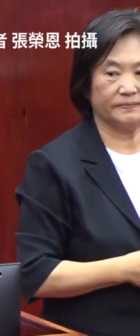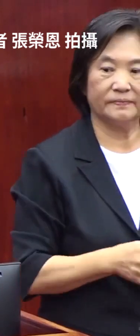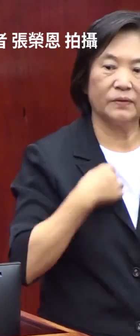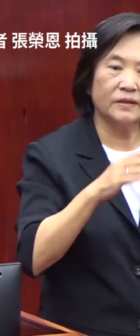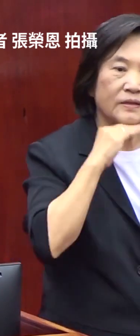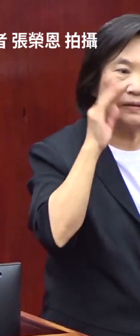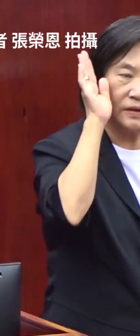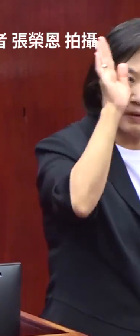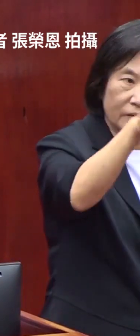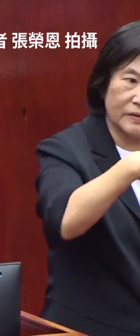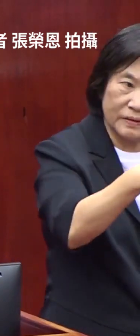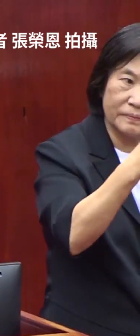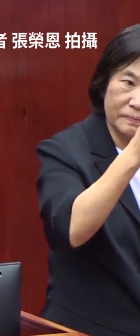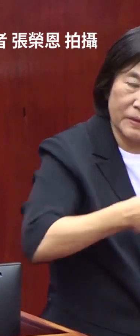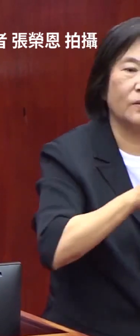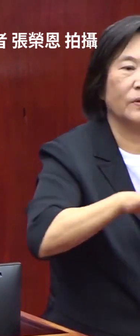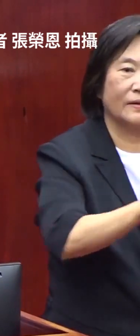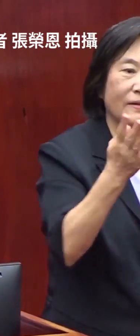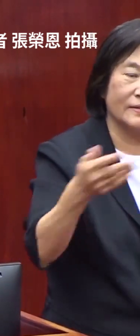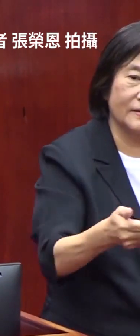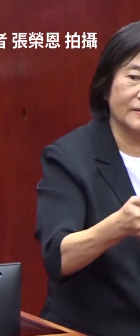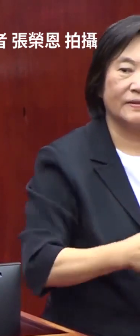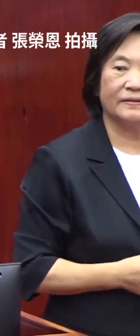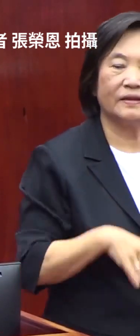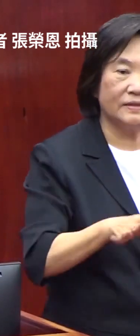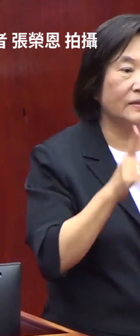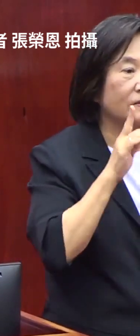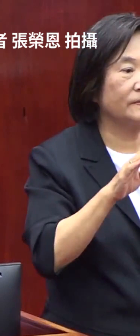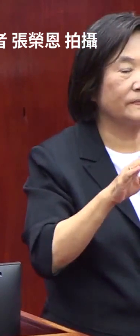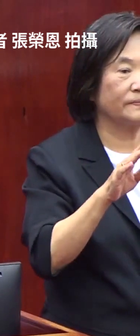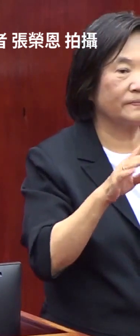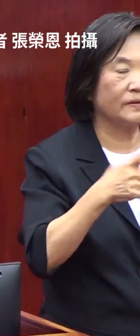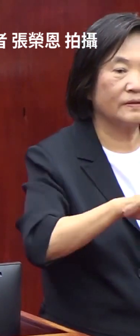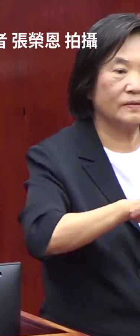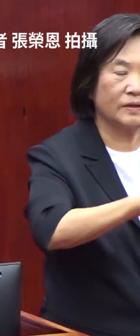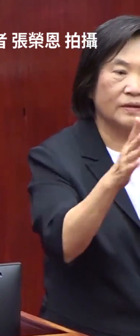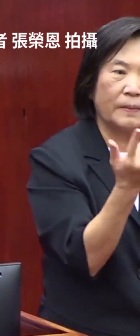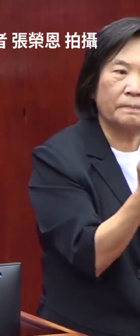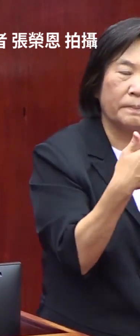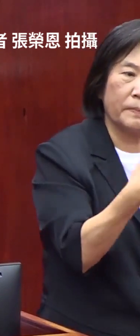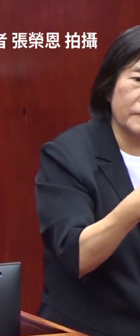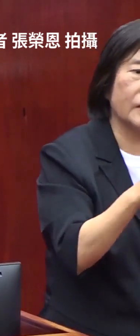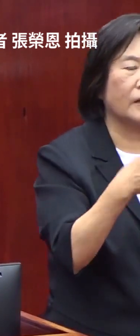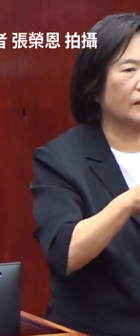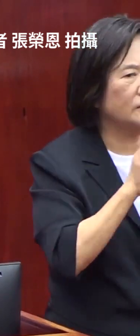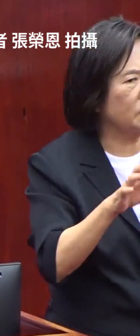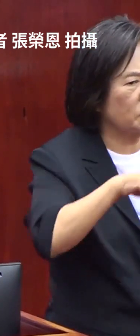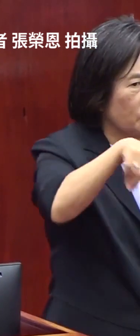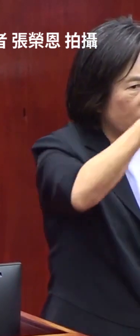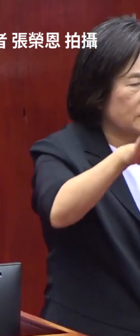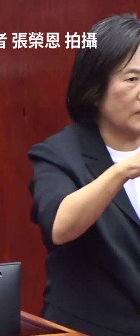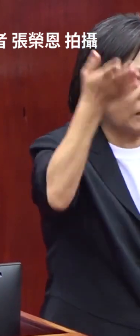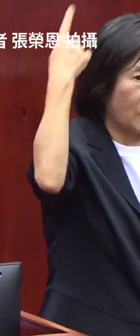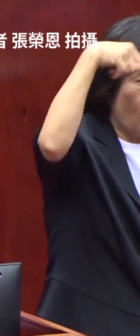因为有时候不晓得会不会去挖到圆山遗址等等，我们还在那等那个一些更清楚会确定。